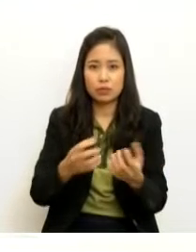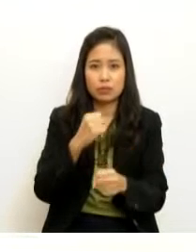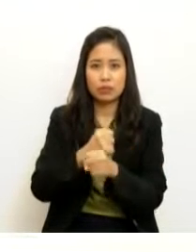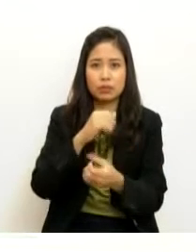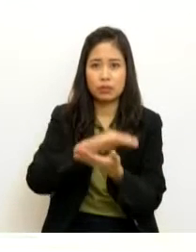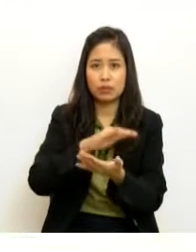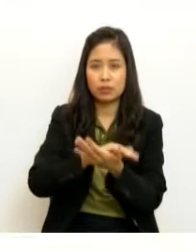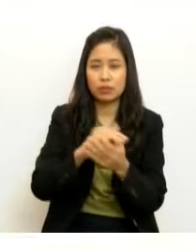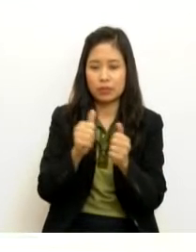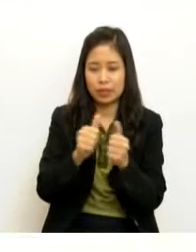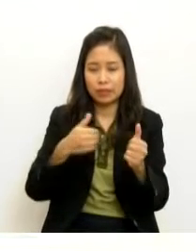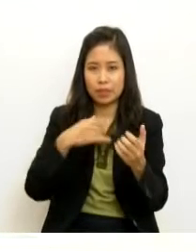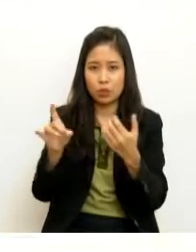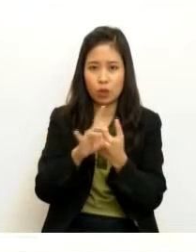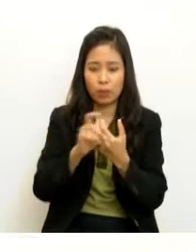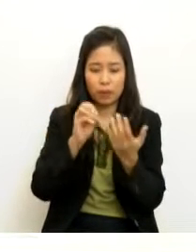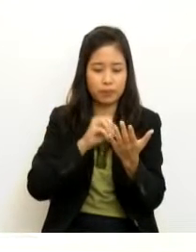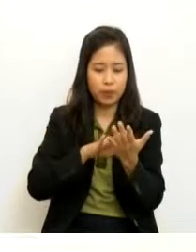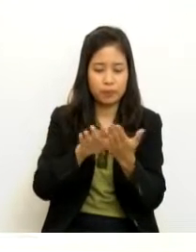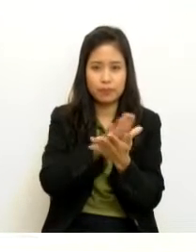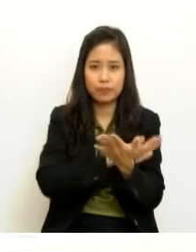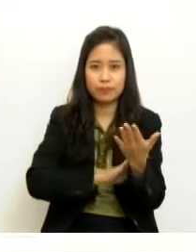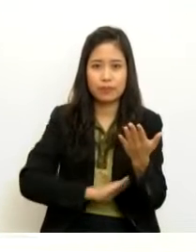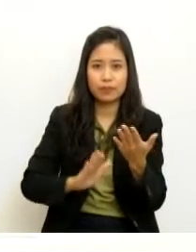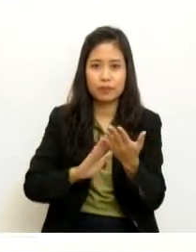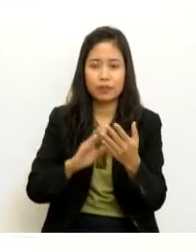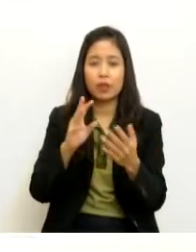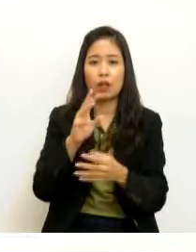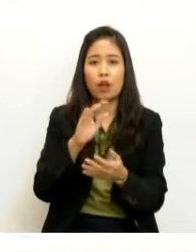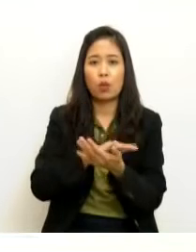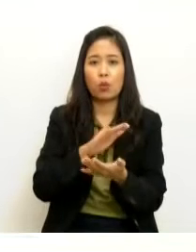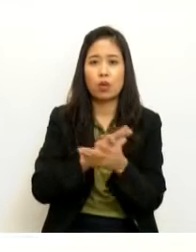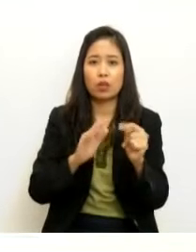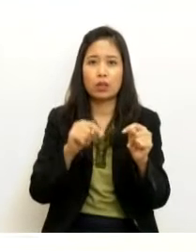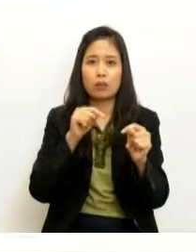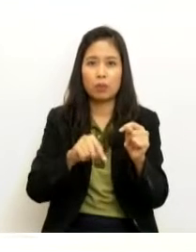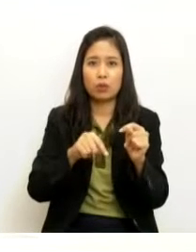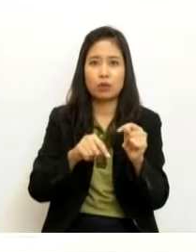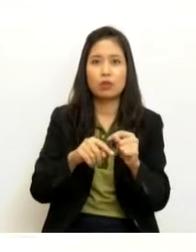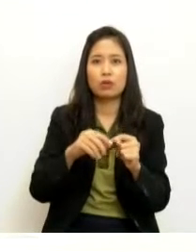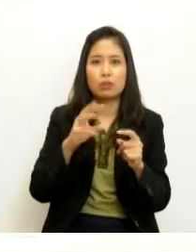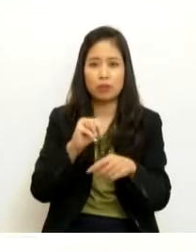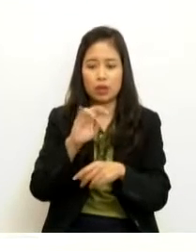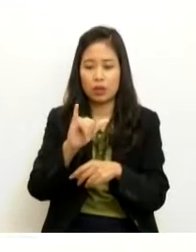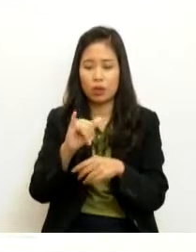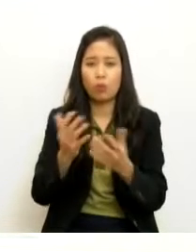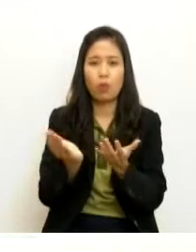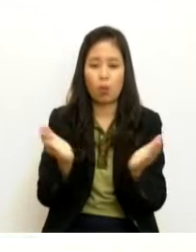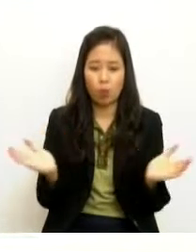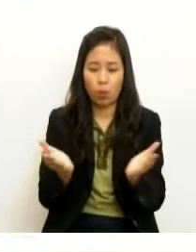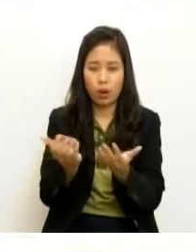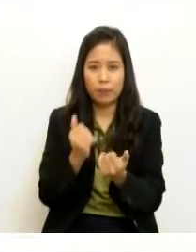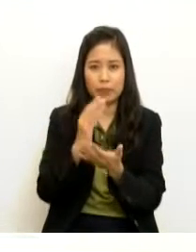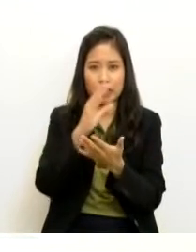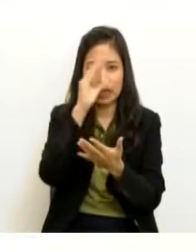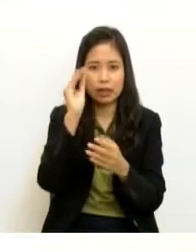รงเรียนดีมีคุณภาพกระจายอยู่ทุกพื้นที่โรงเรียนมัธยมตำบลต้องเป็นมัธยมที่รองรับขยายโอกาสและรองรับ